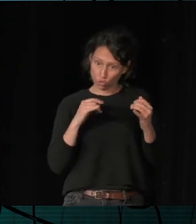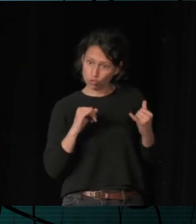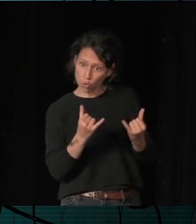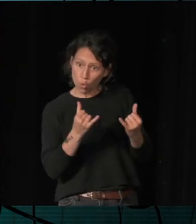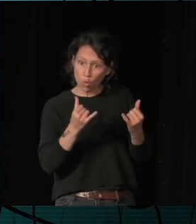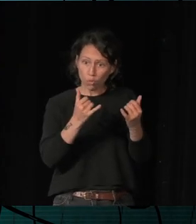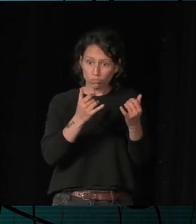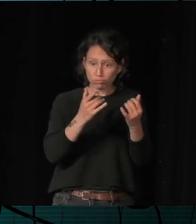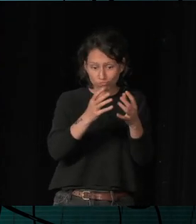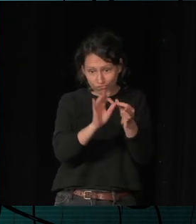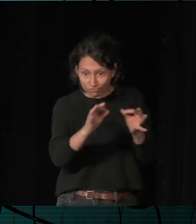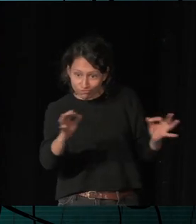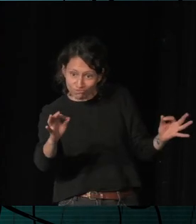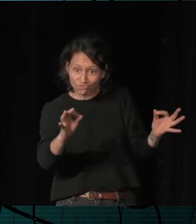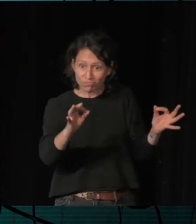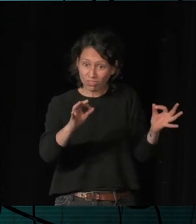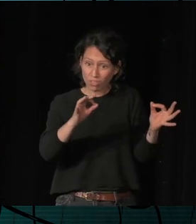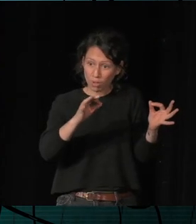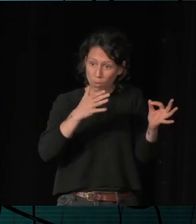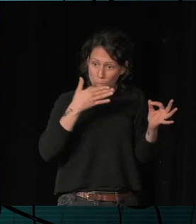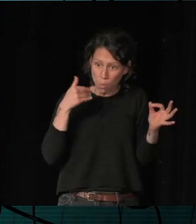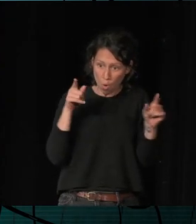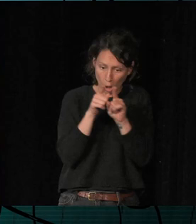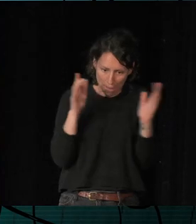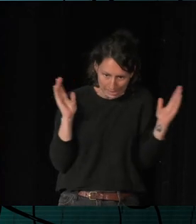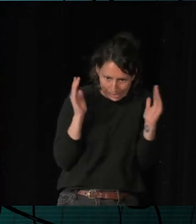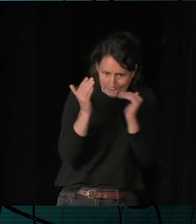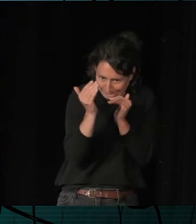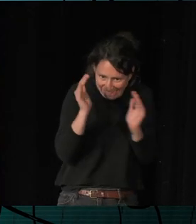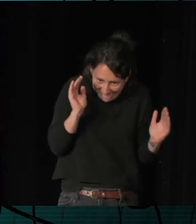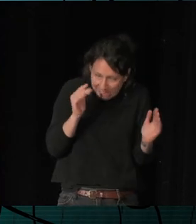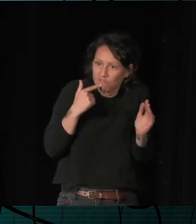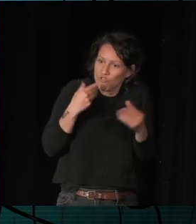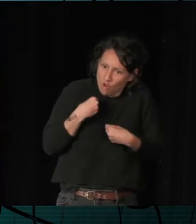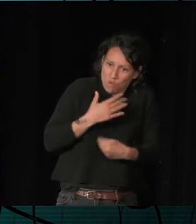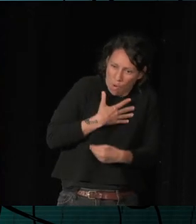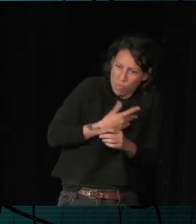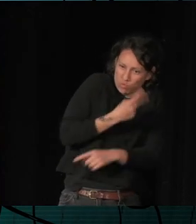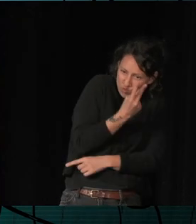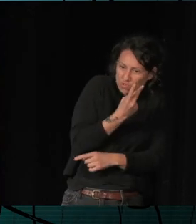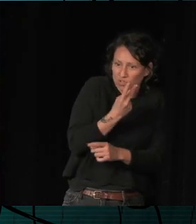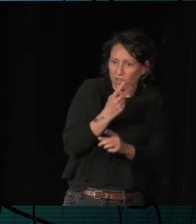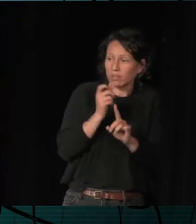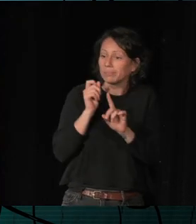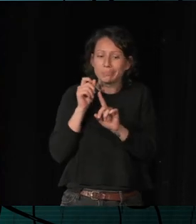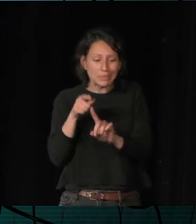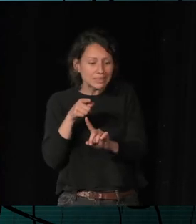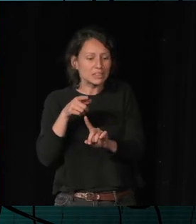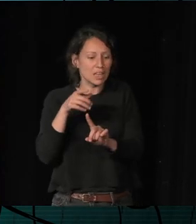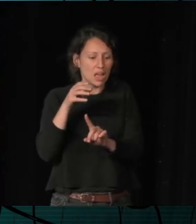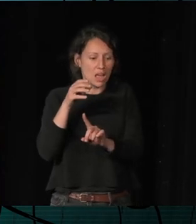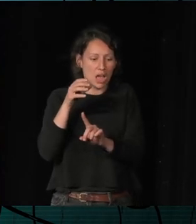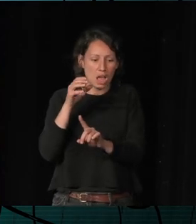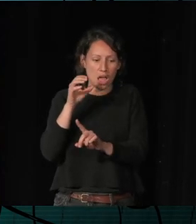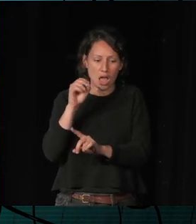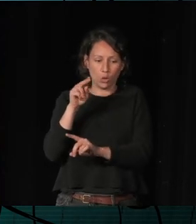se doit d'avoir un cadre réduit pour faire peur? Qu'est-ce que vous pensez par exemple d'un jeu comme Outer Wilds? Comment vous le jugez? Est-ce que,